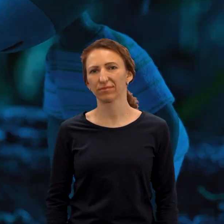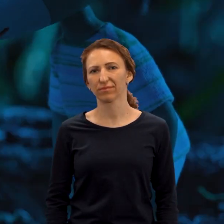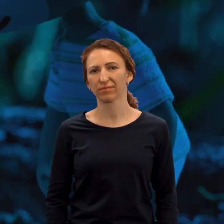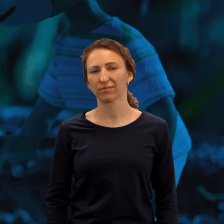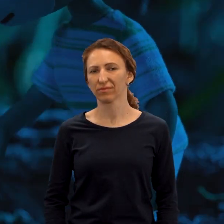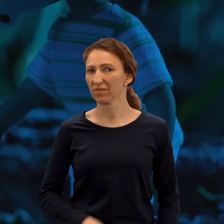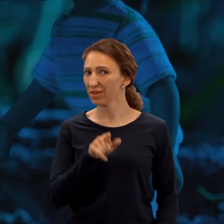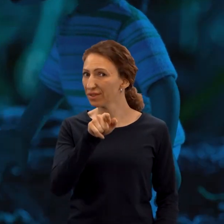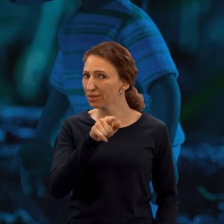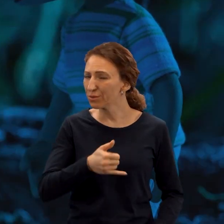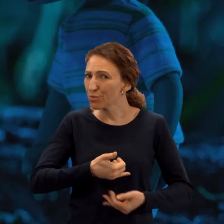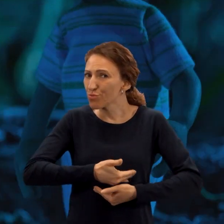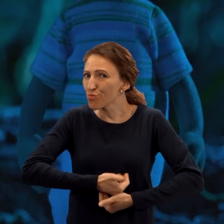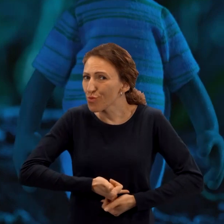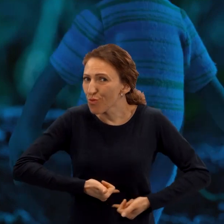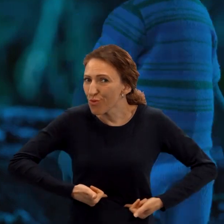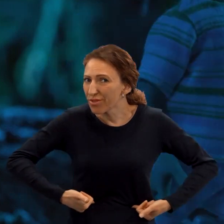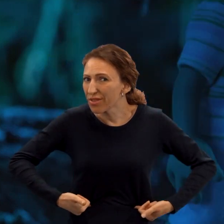A może jest głodna?